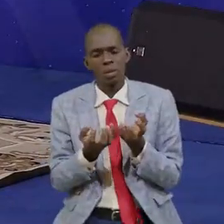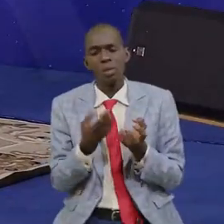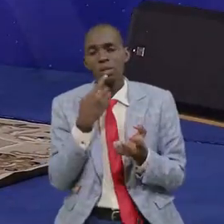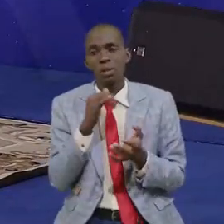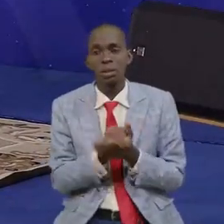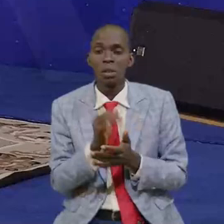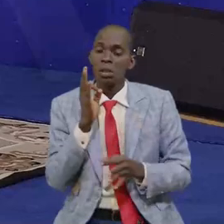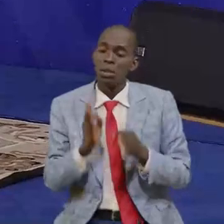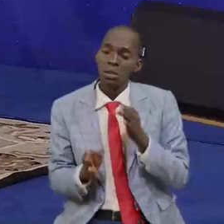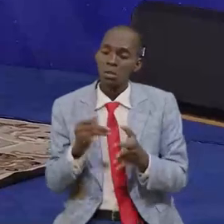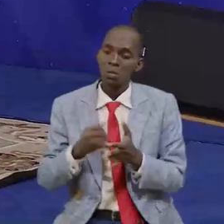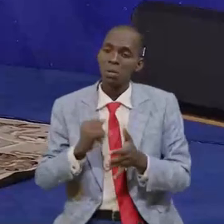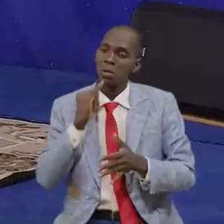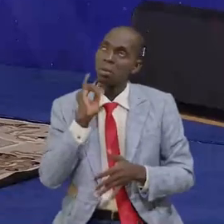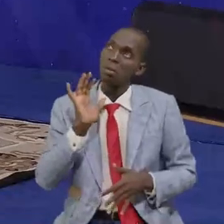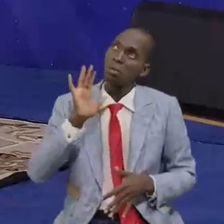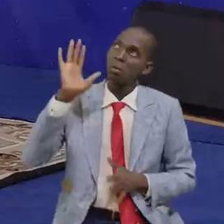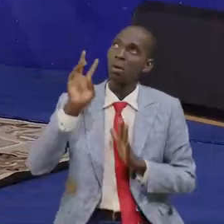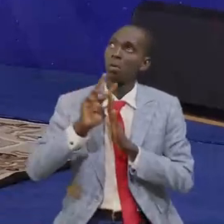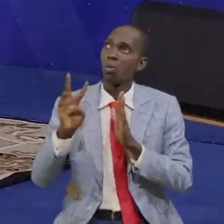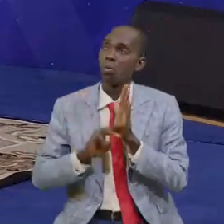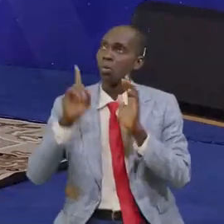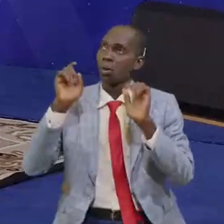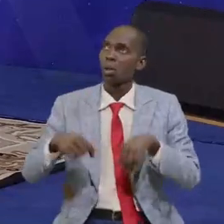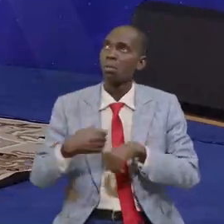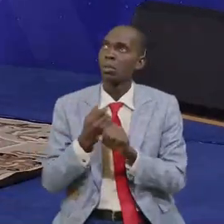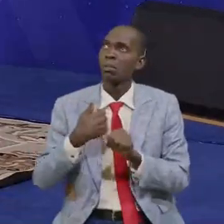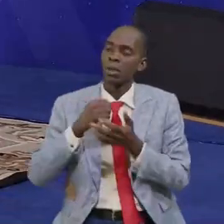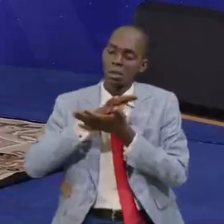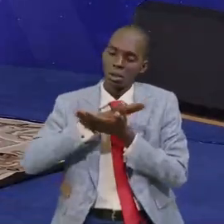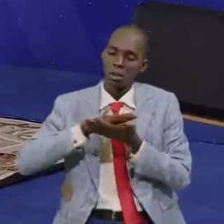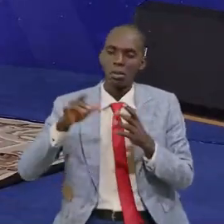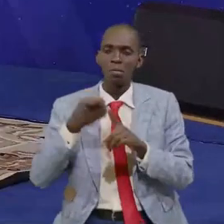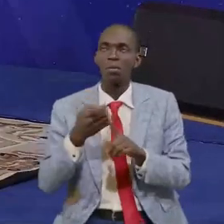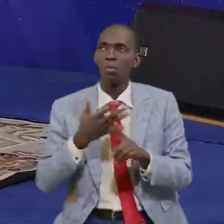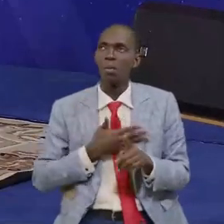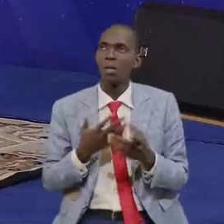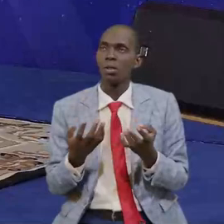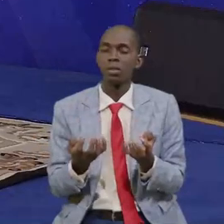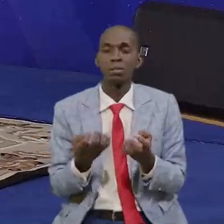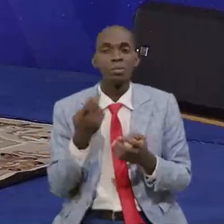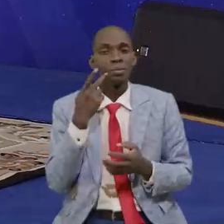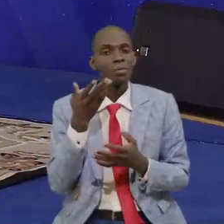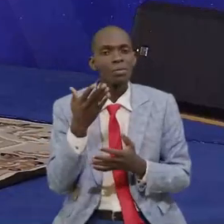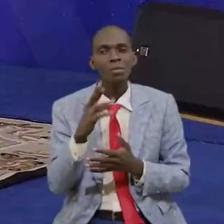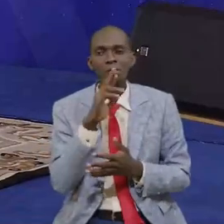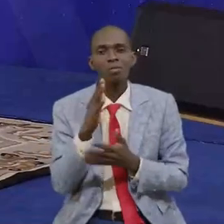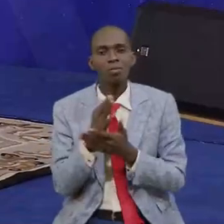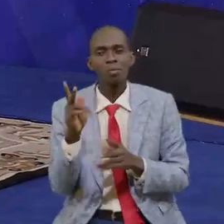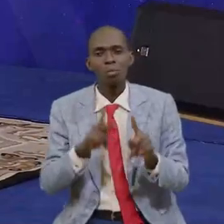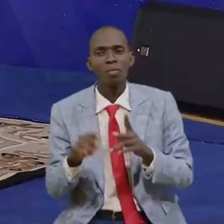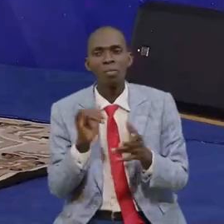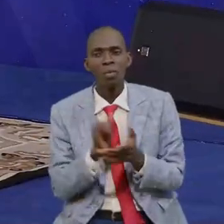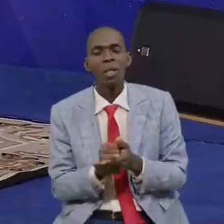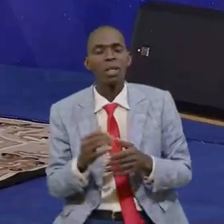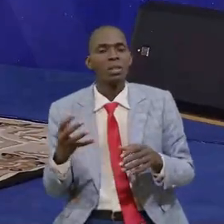si tu le veux, tu peux me rendre pur, tu peux me purifier. Il y a des gens qui tirent